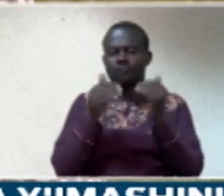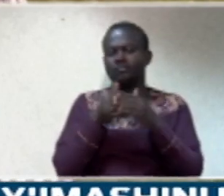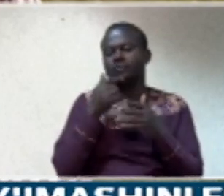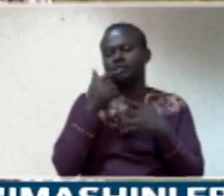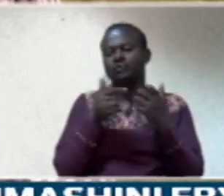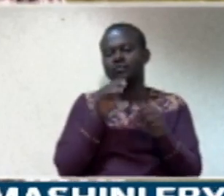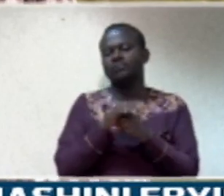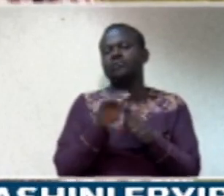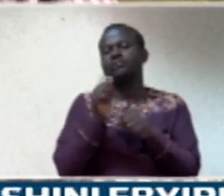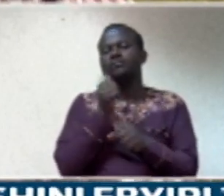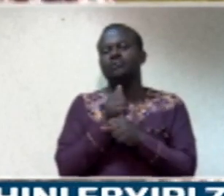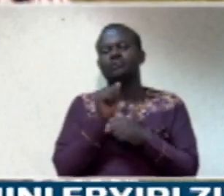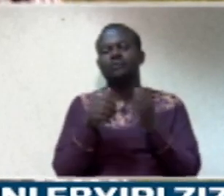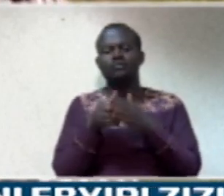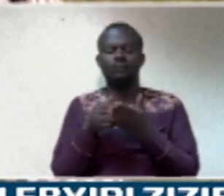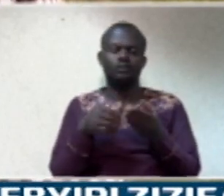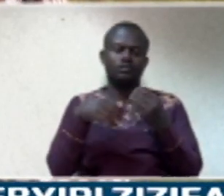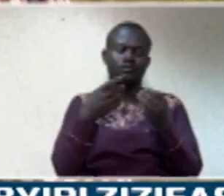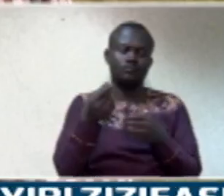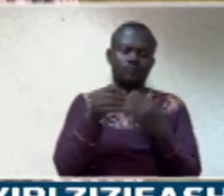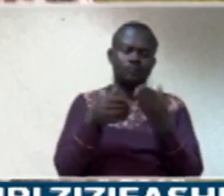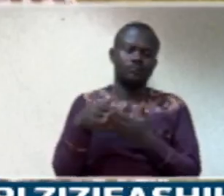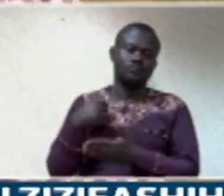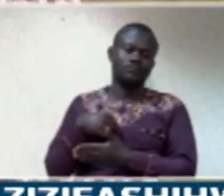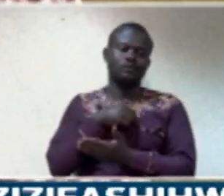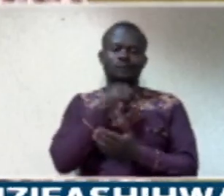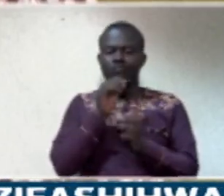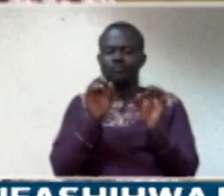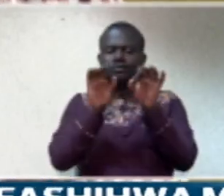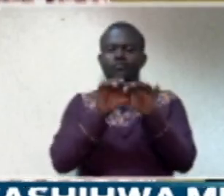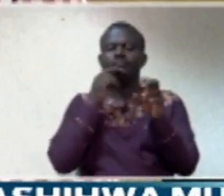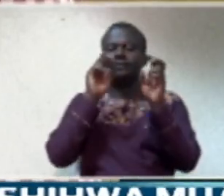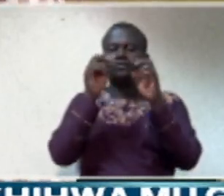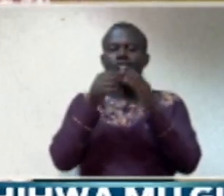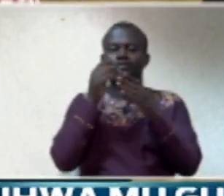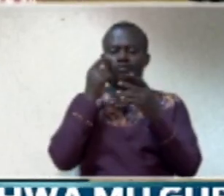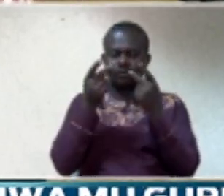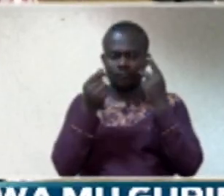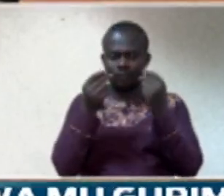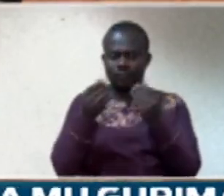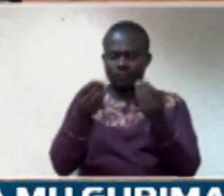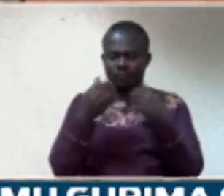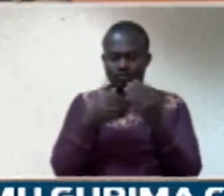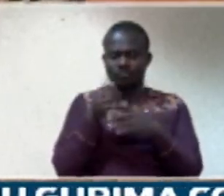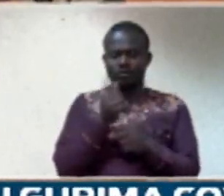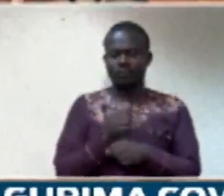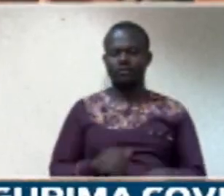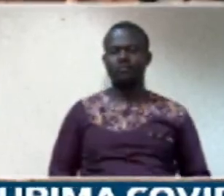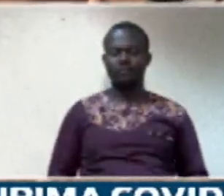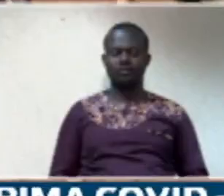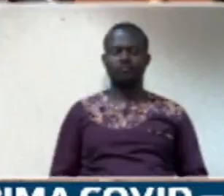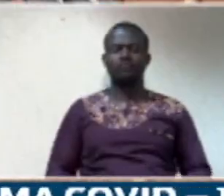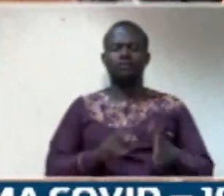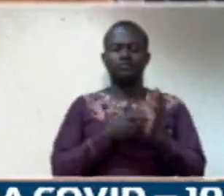byinshi bashobora gukora byabaha amafaranga batagombye kuvuga ngo tuzatubona amafaranga ariko baduhaye akazi. Uretse umushinga wo